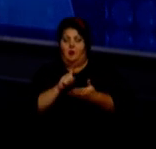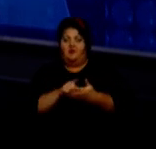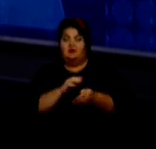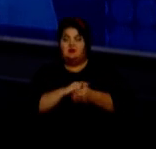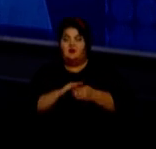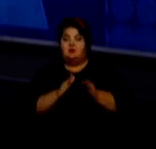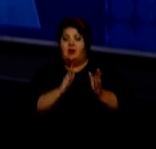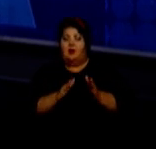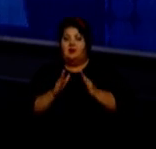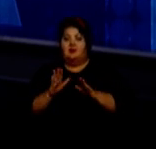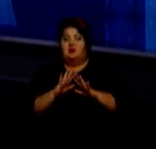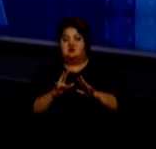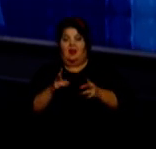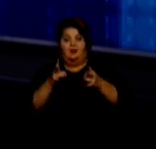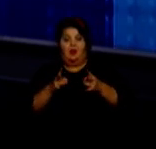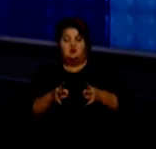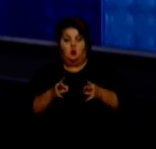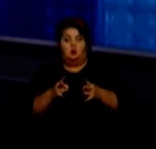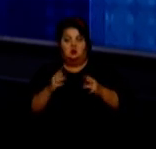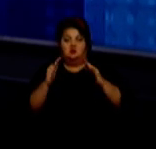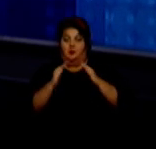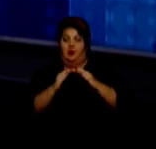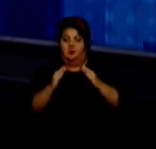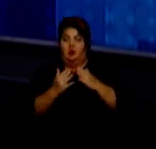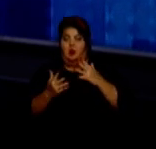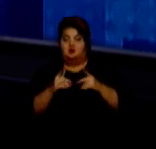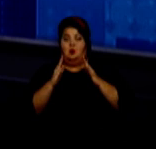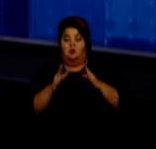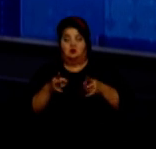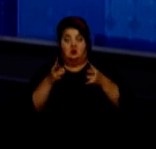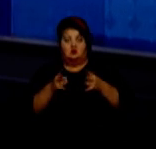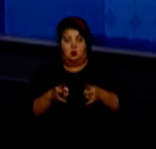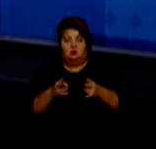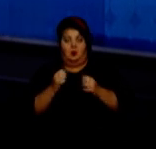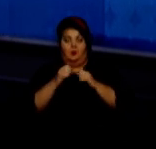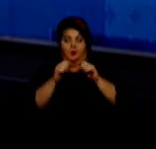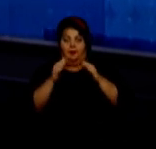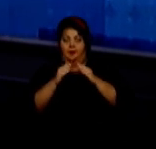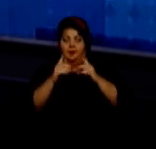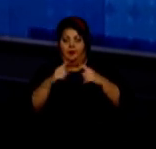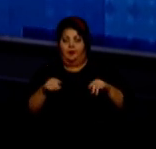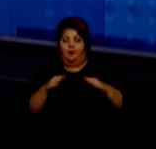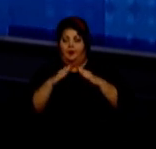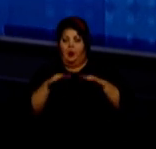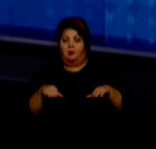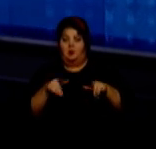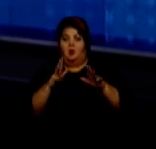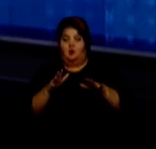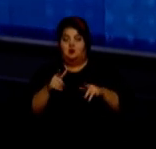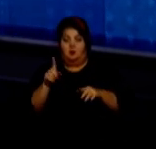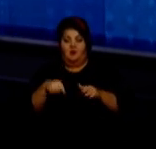лише не нашкоджуючи пам'ятці. Якщо це буде шкодити пам'ятки, значить ми ці будемо вимоги певним